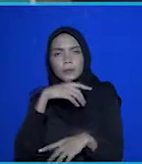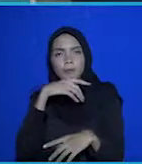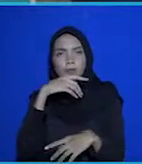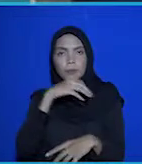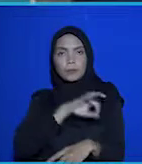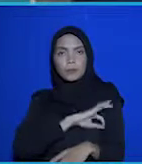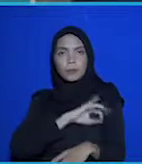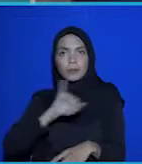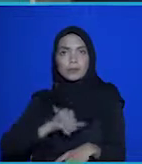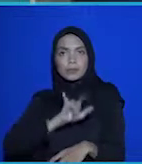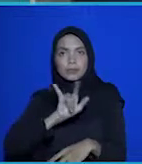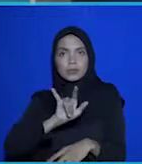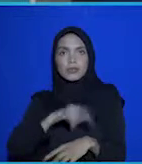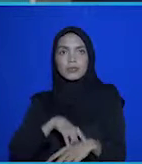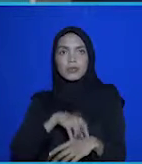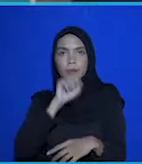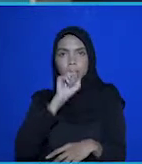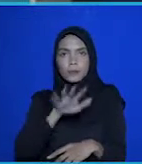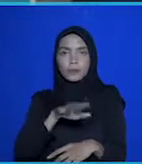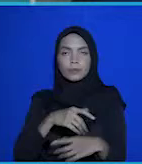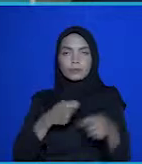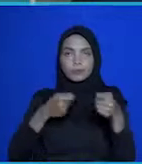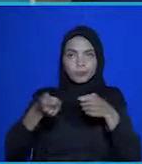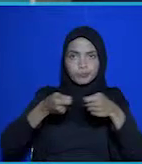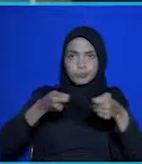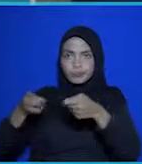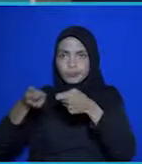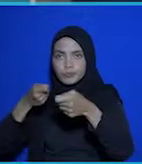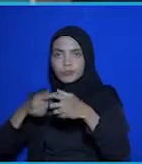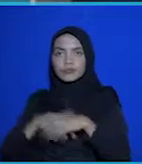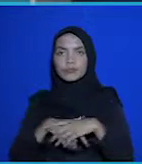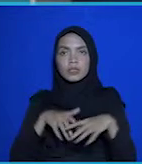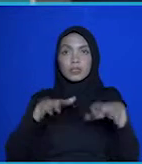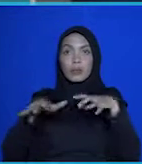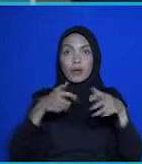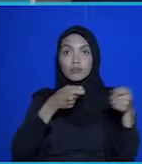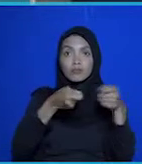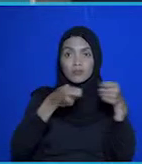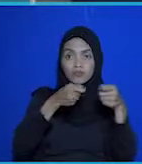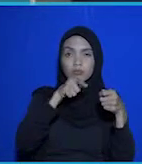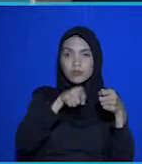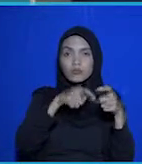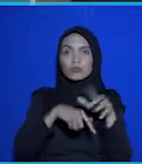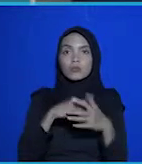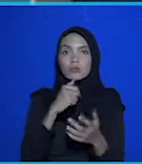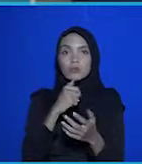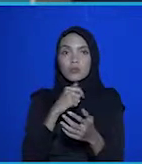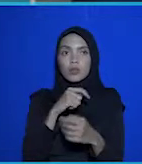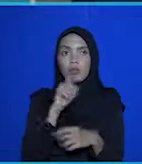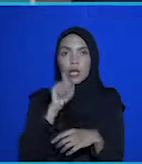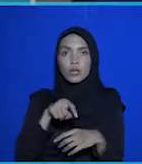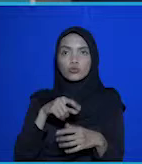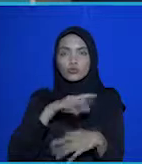Bahkan Bapak Presiden mengatakan penanganan gempa ini